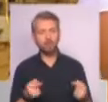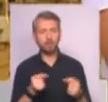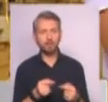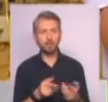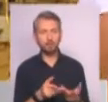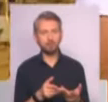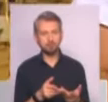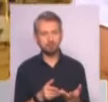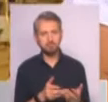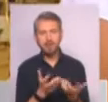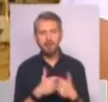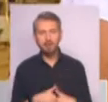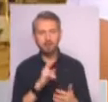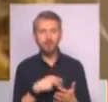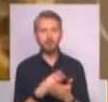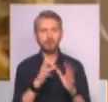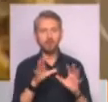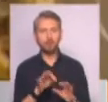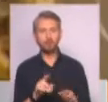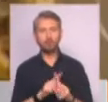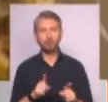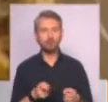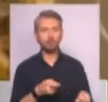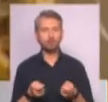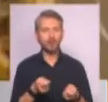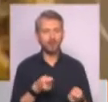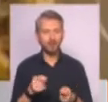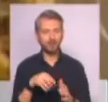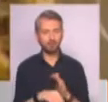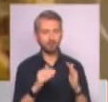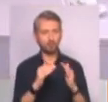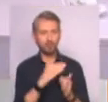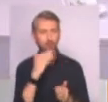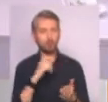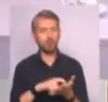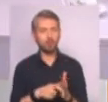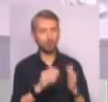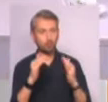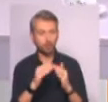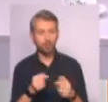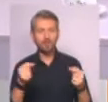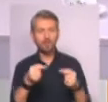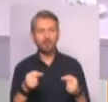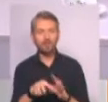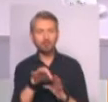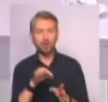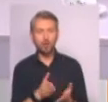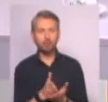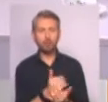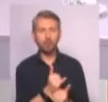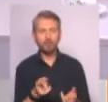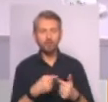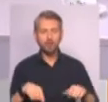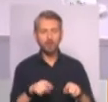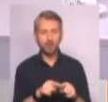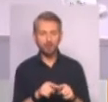механізмами, передбаченими в законі про особливості управління багатоквартирним будинком, визначати відповідну обслуговуючу організацію, долучатися